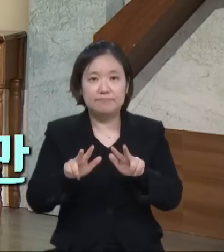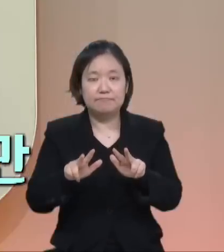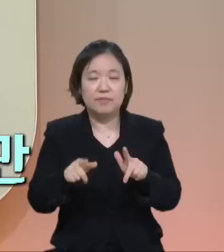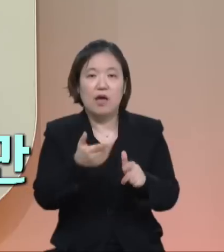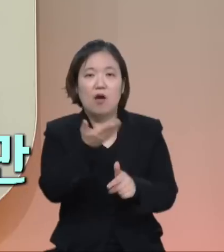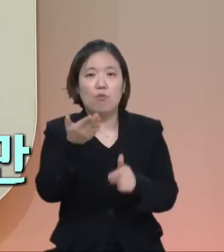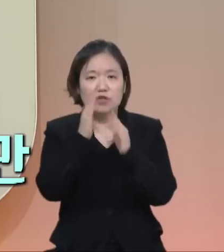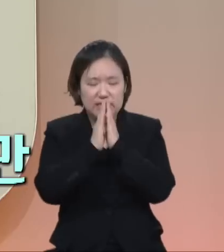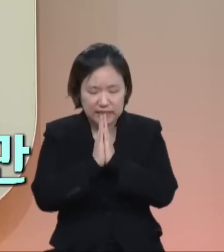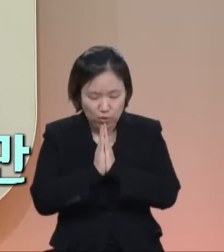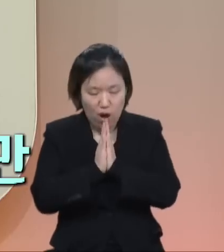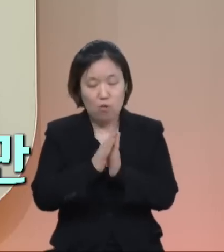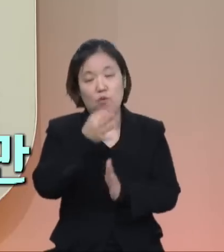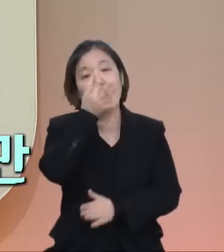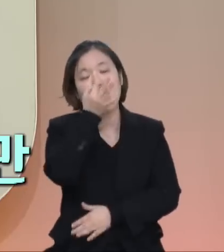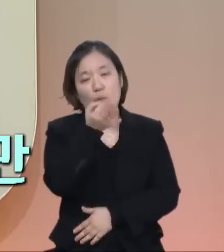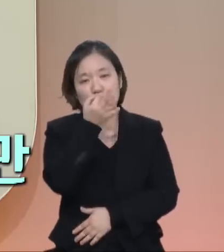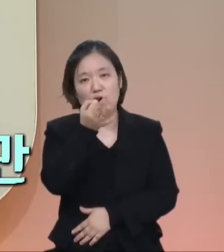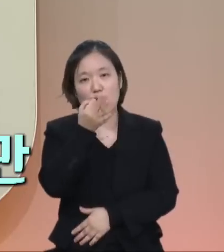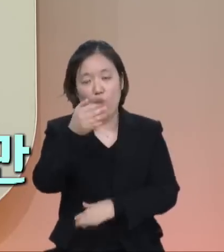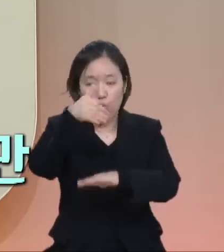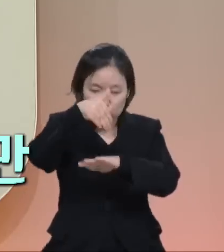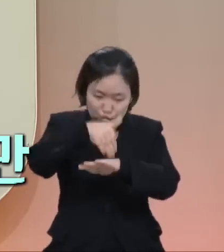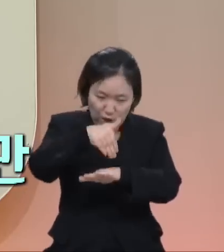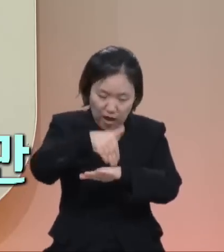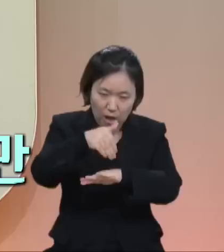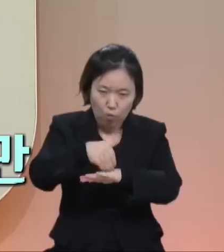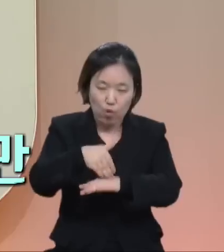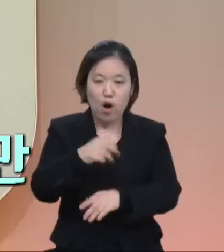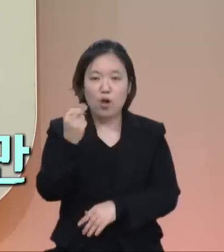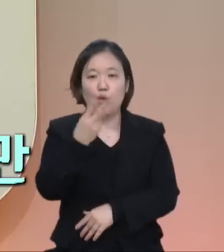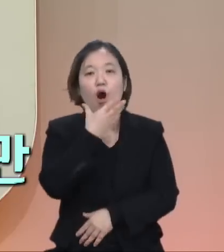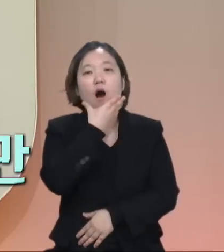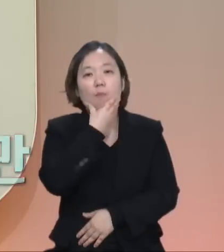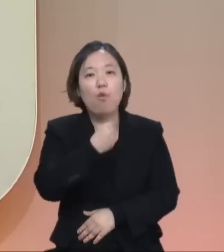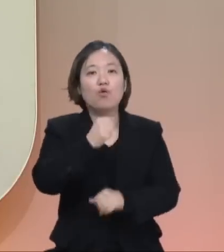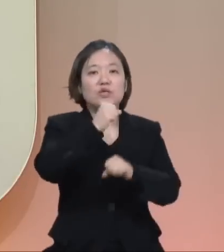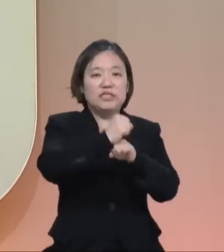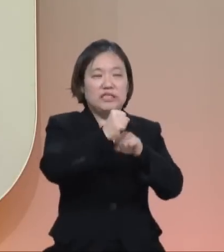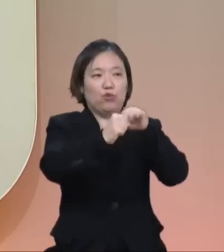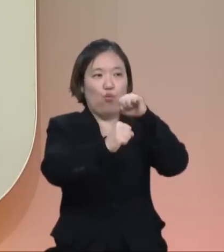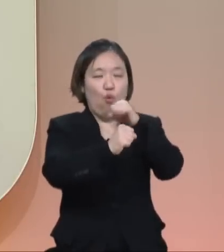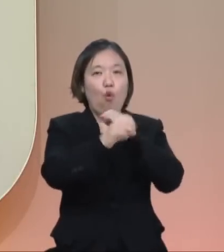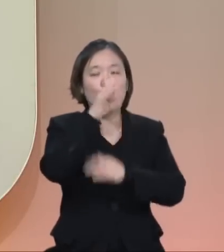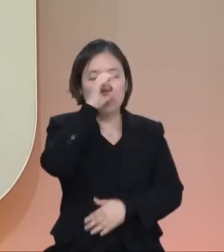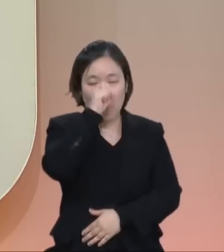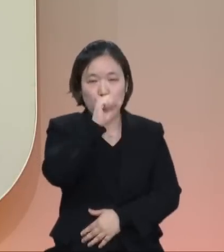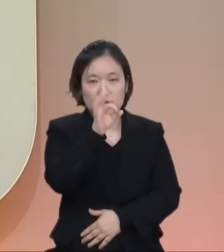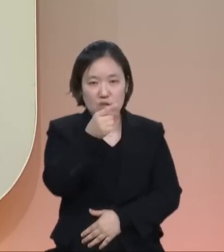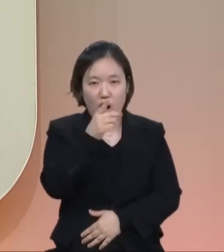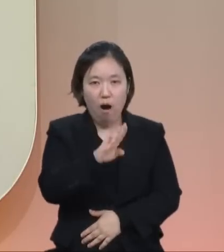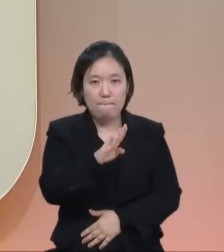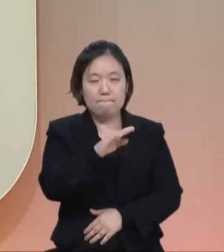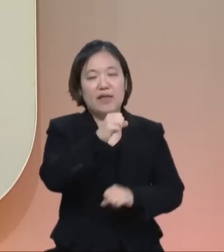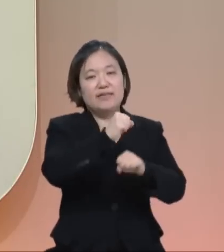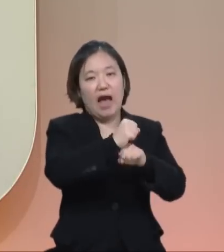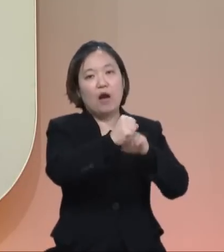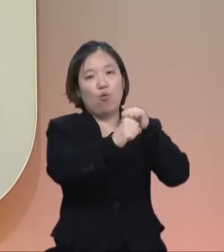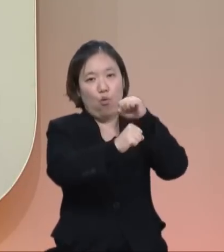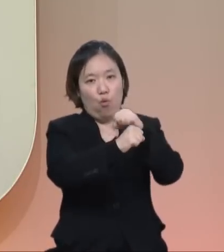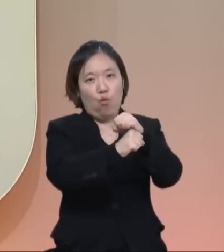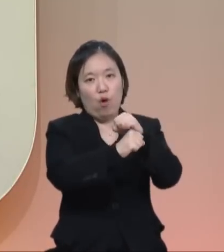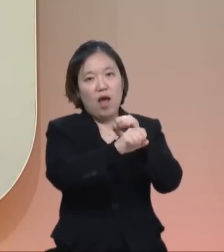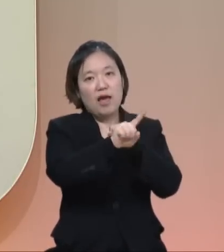기도하고 염불하고 수행하고 복을 짓고 선업을 짓고 공덕을 쌓고